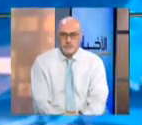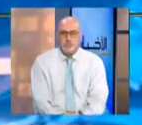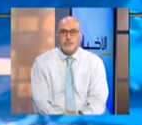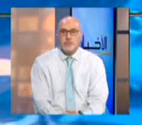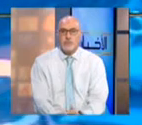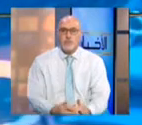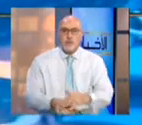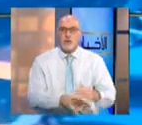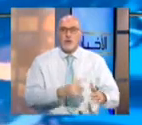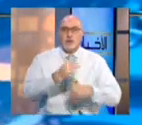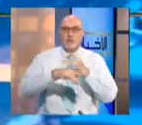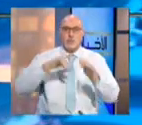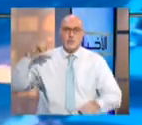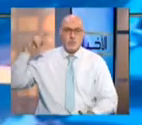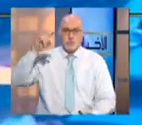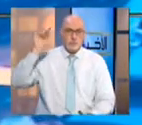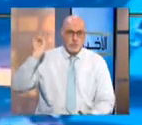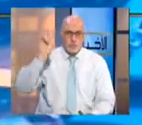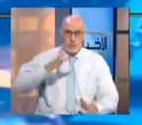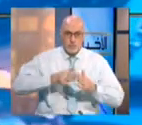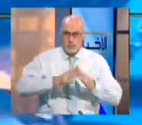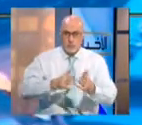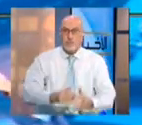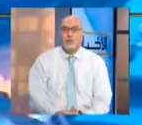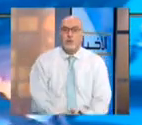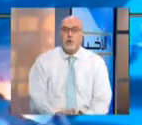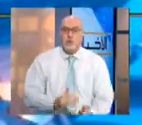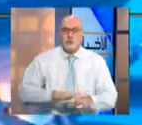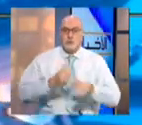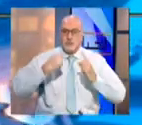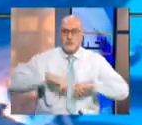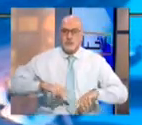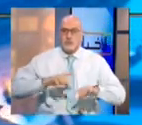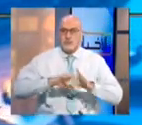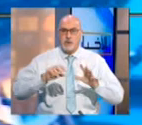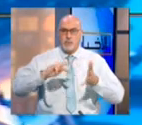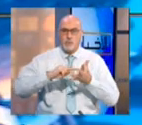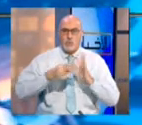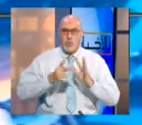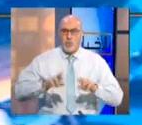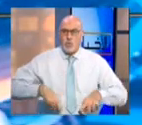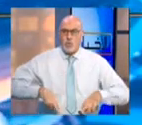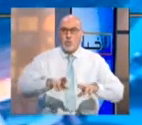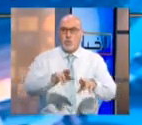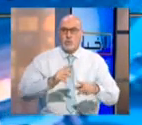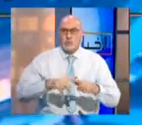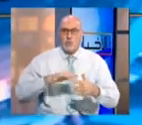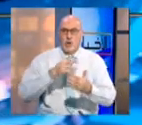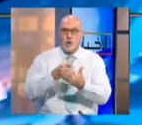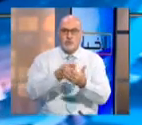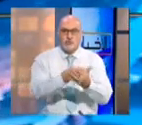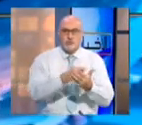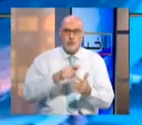ومن أجل تطوير قطاع النقل الجوي والبحري للبضائع اعتمد مجلس الوزراء ورقة طريق ناجعة مع التسريع في اقتناء